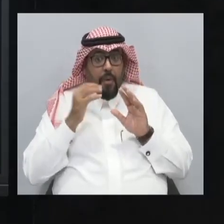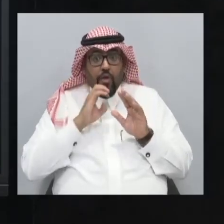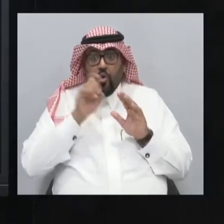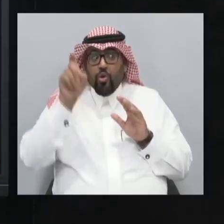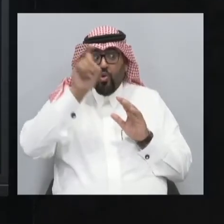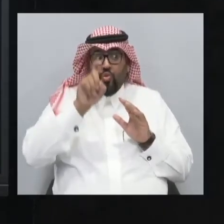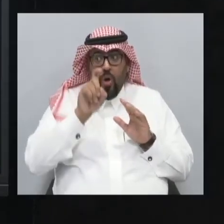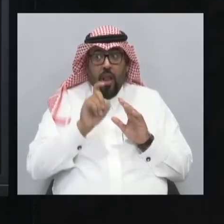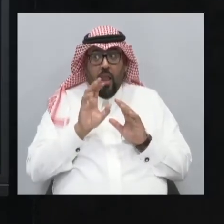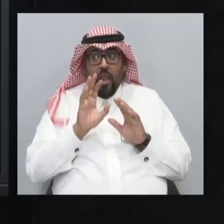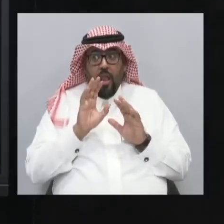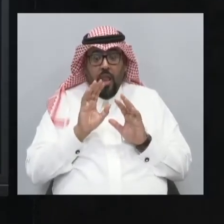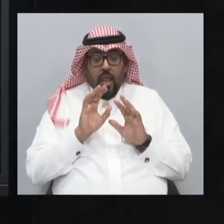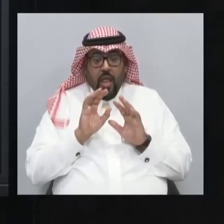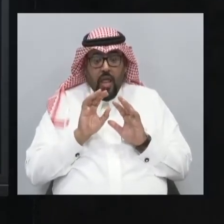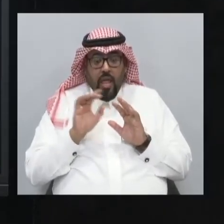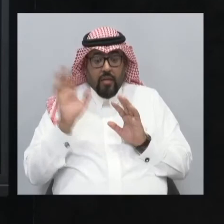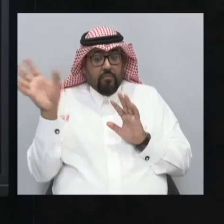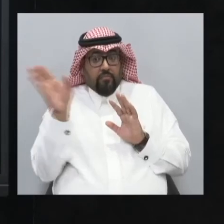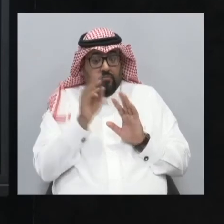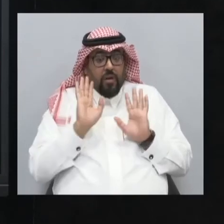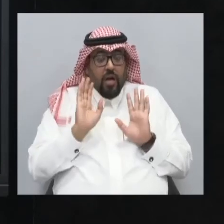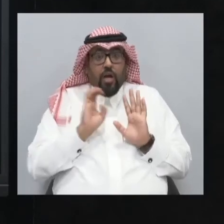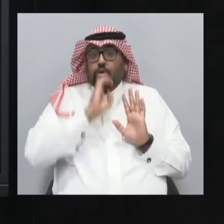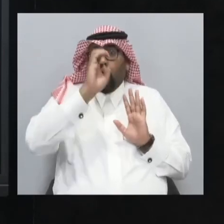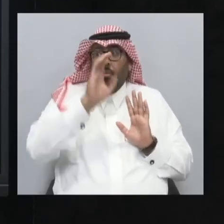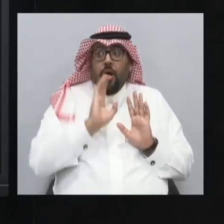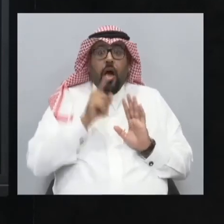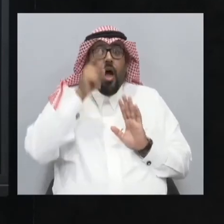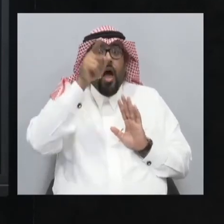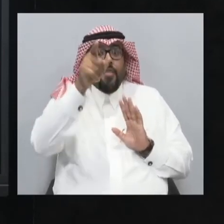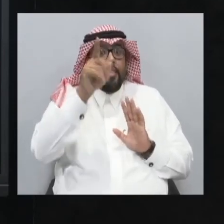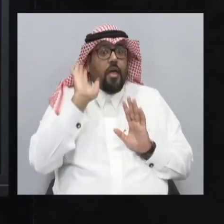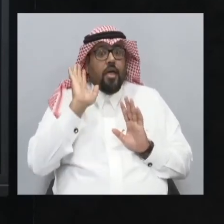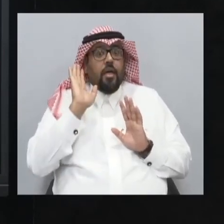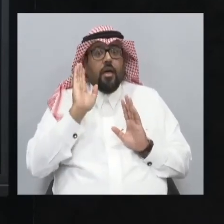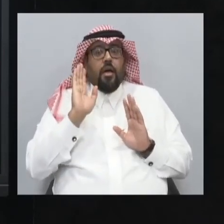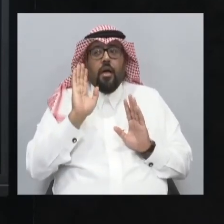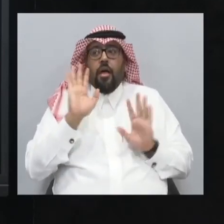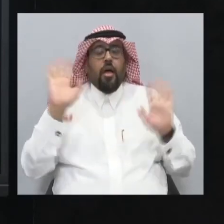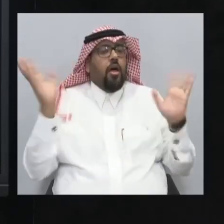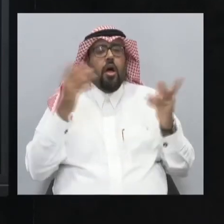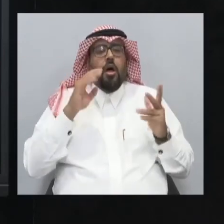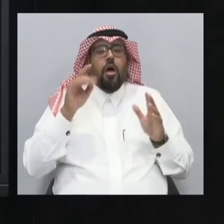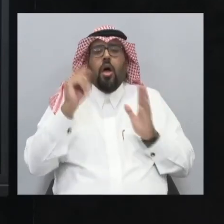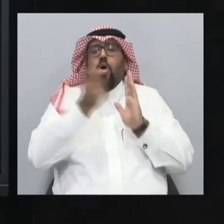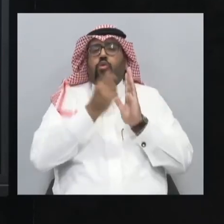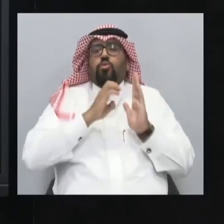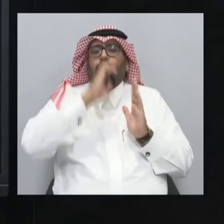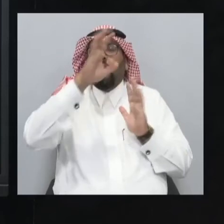هذا السؤال أزيل ما أجبت أنا، ضع لك أنت إجابة، أكتب